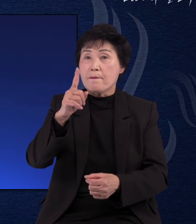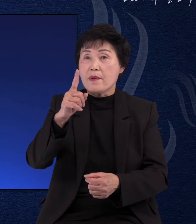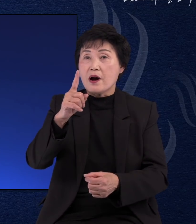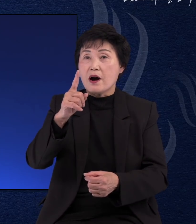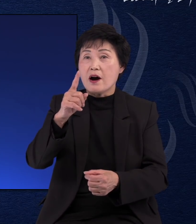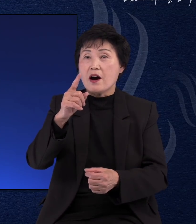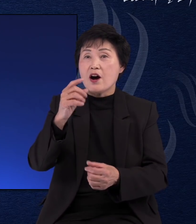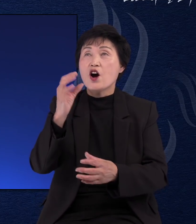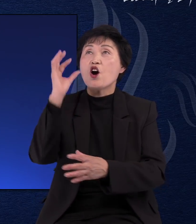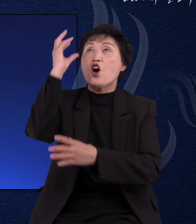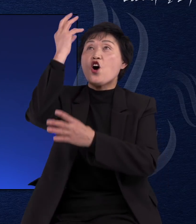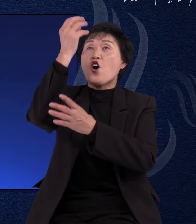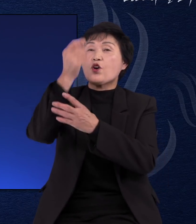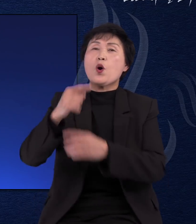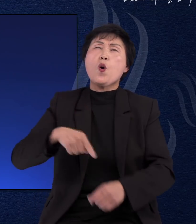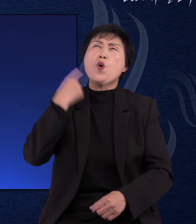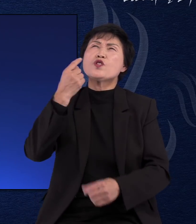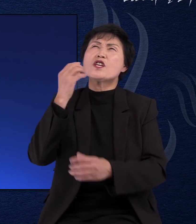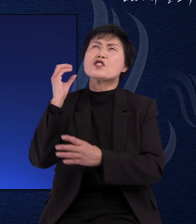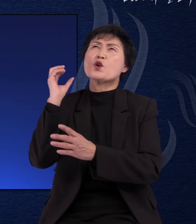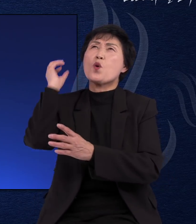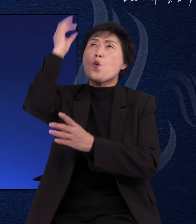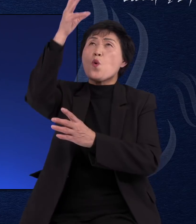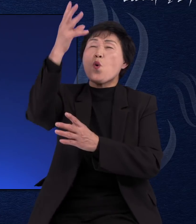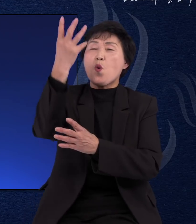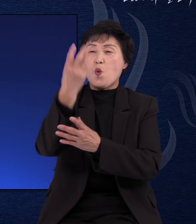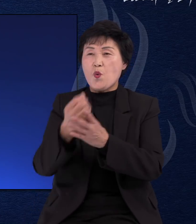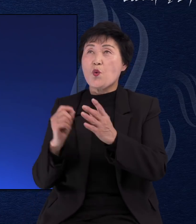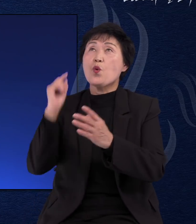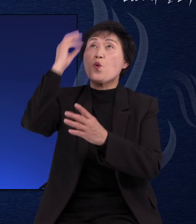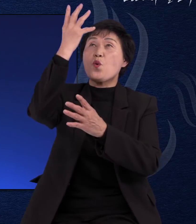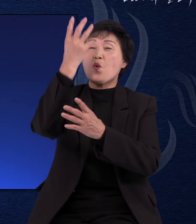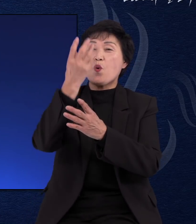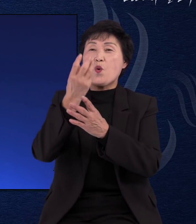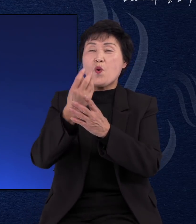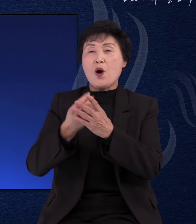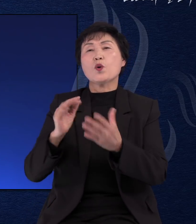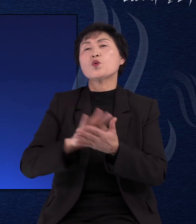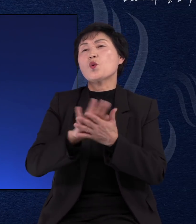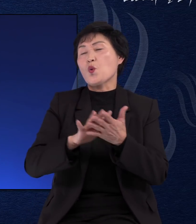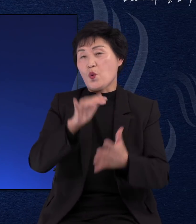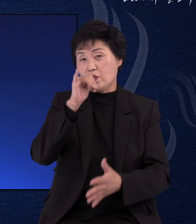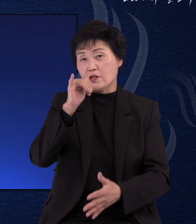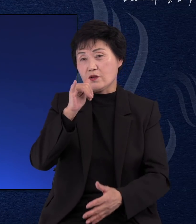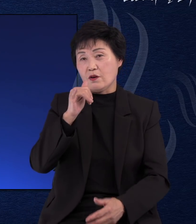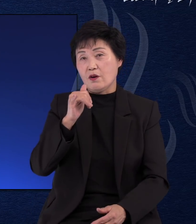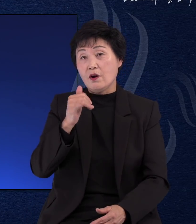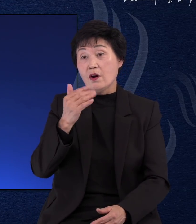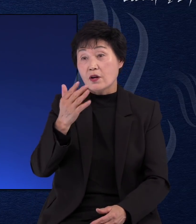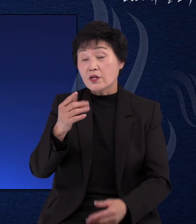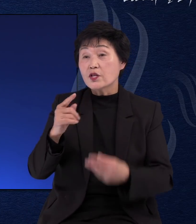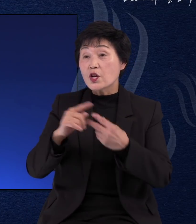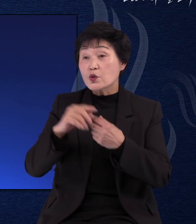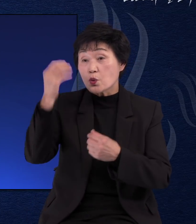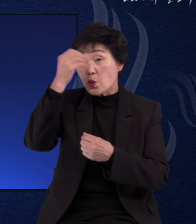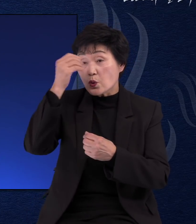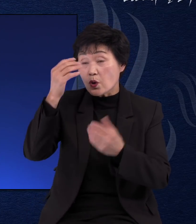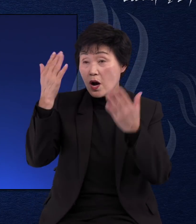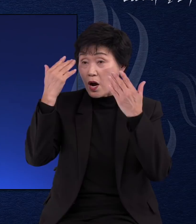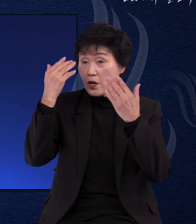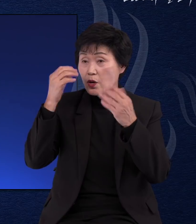혼자 농구 골대 넣었다가 지가 받아가지고 또 넣었다가 지가 받아 넣었다고 하고 있는데 너네 교회 중고등부 전도사님이나 목사님 있니?